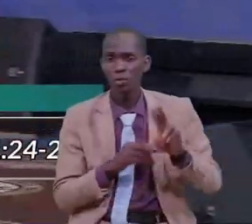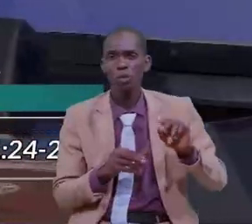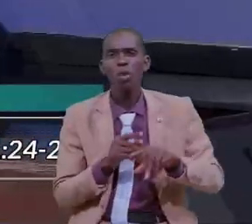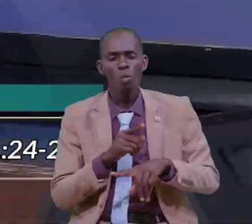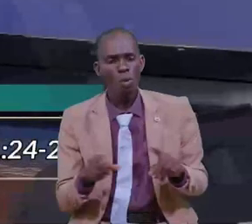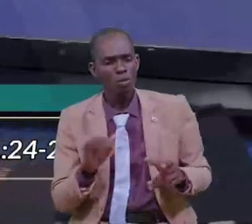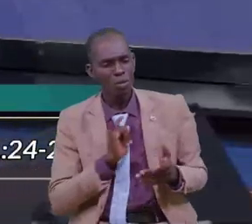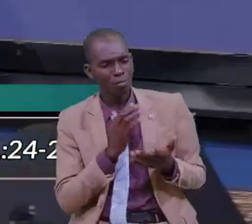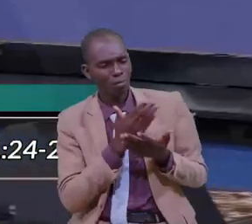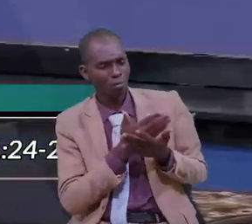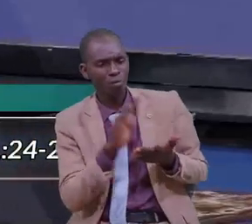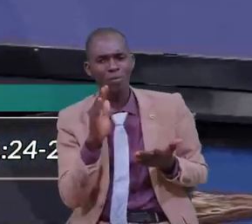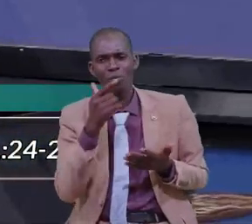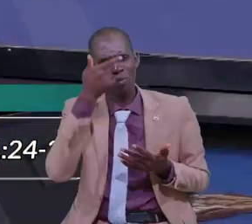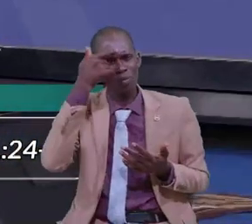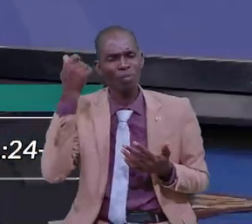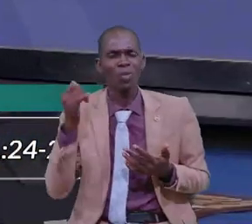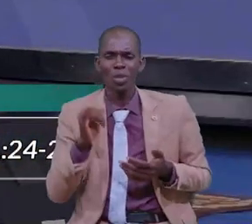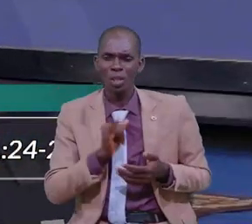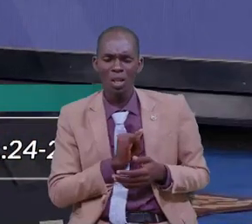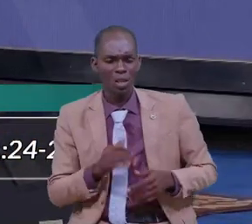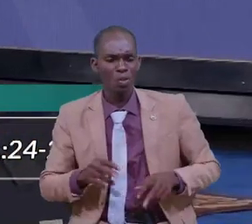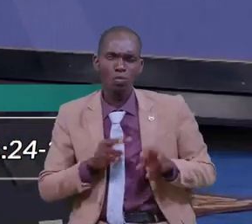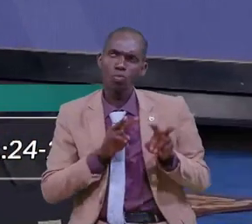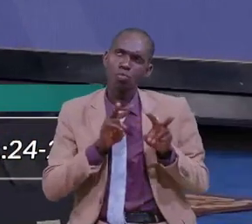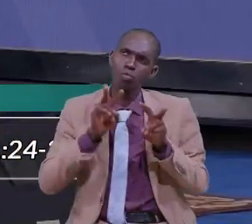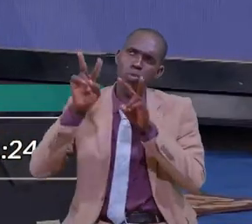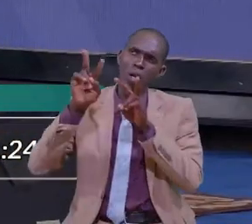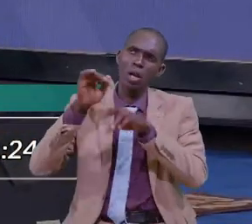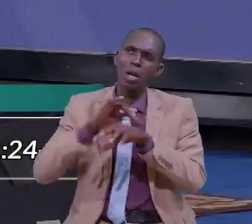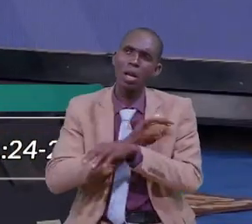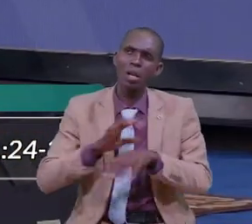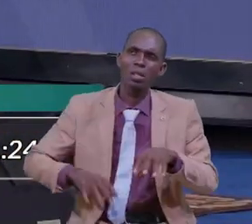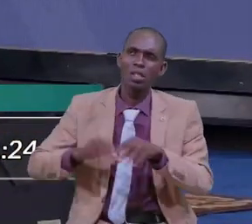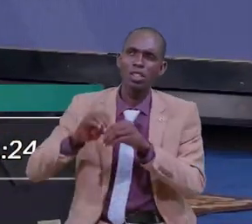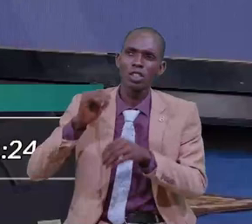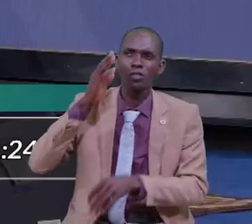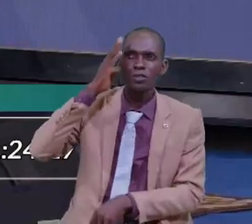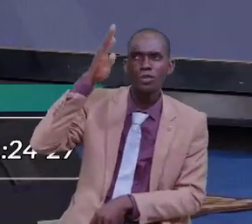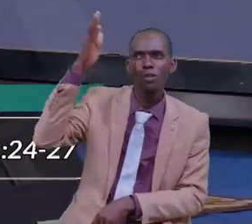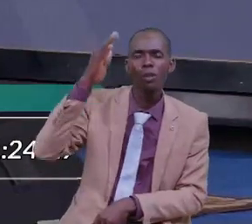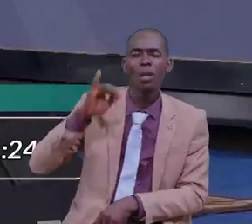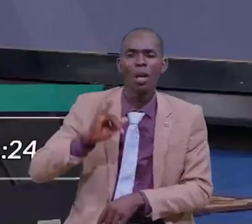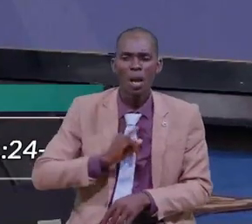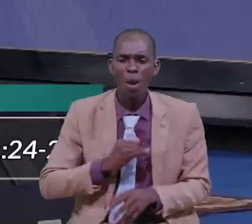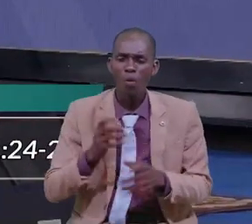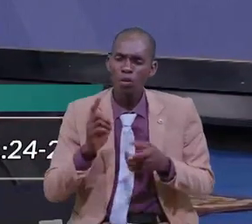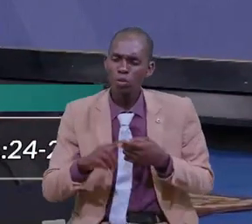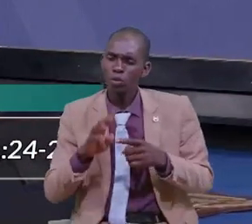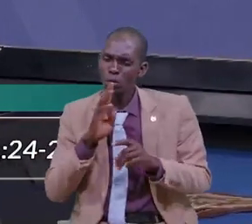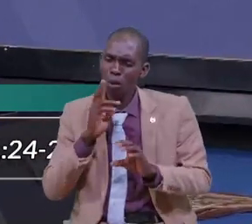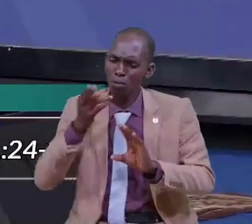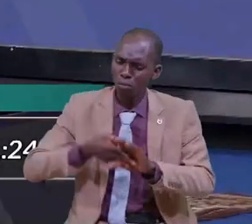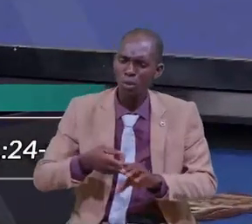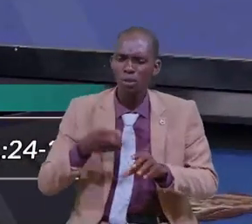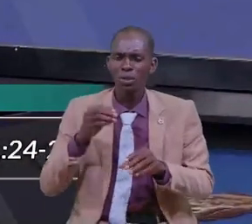J'abandonne ceci parce que je regarde Christ à l'avenir et je veux partager dans